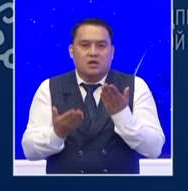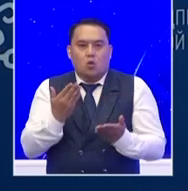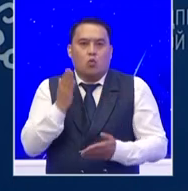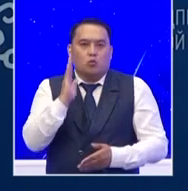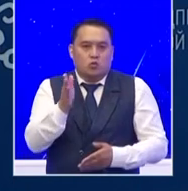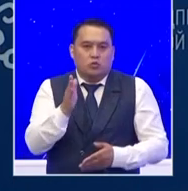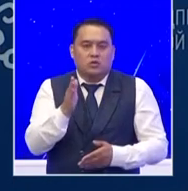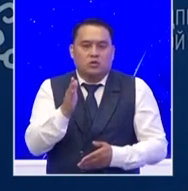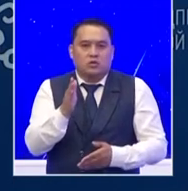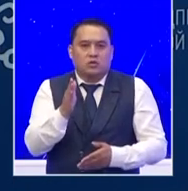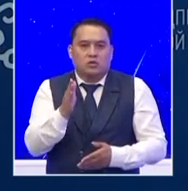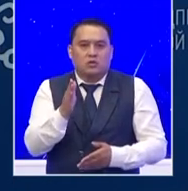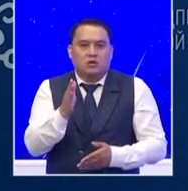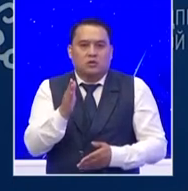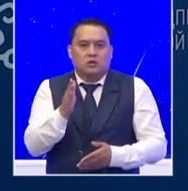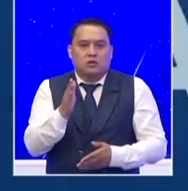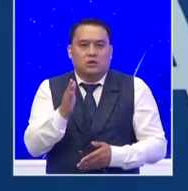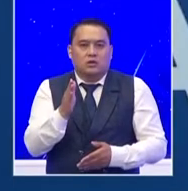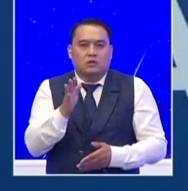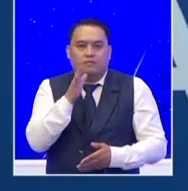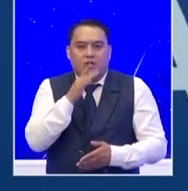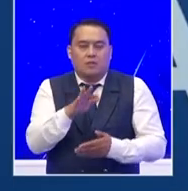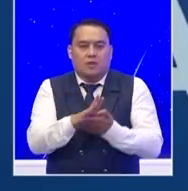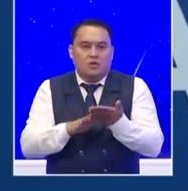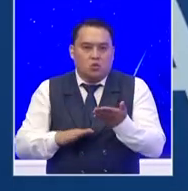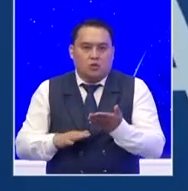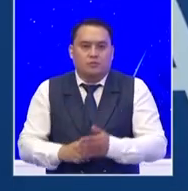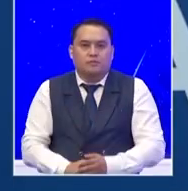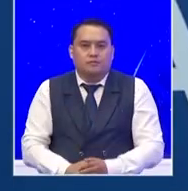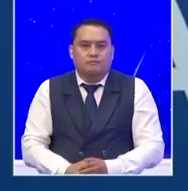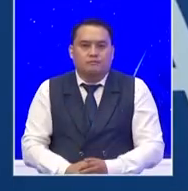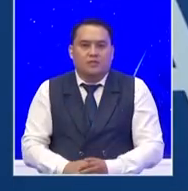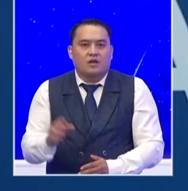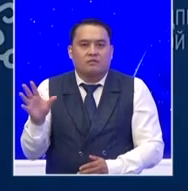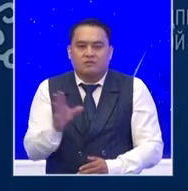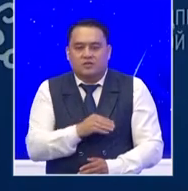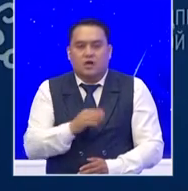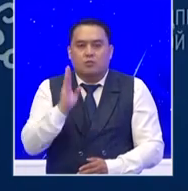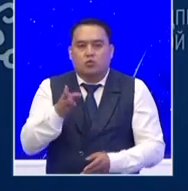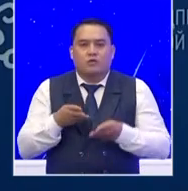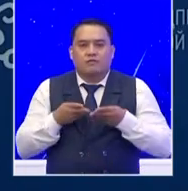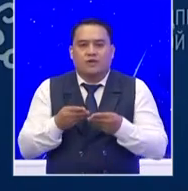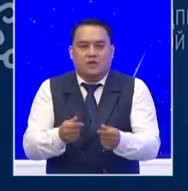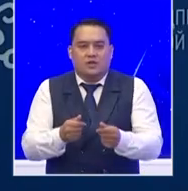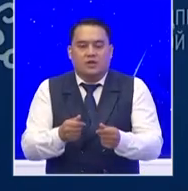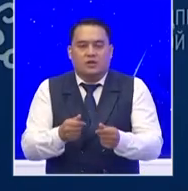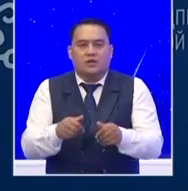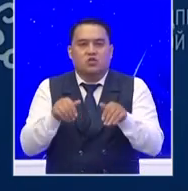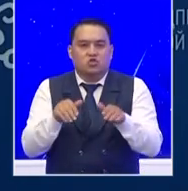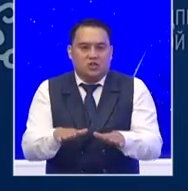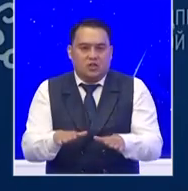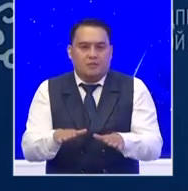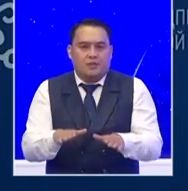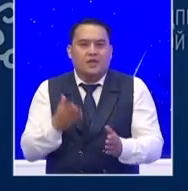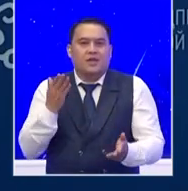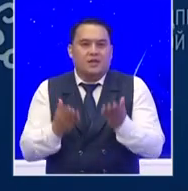будет пролонгирован и то есть срок удлинен. Фактически все факторы будут влиять на вынесение решения. То